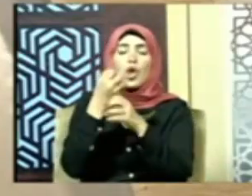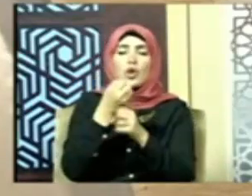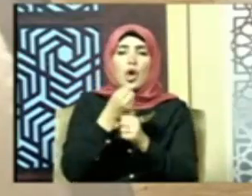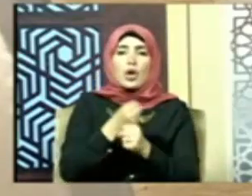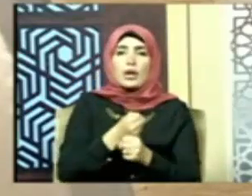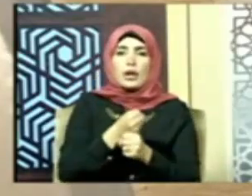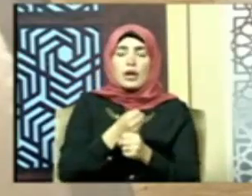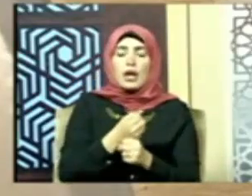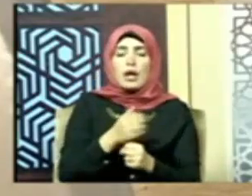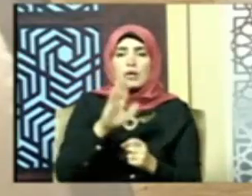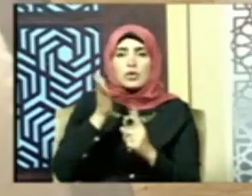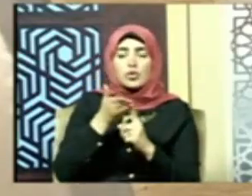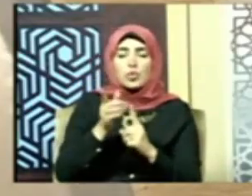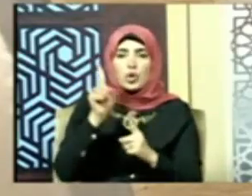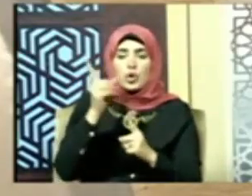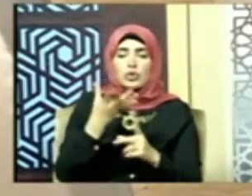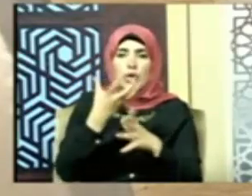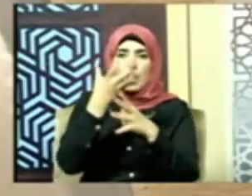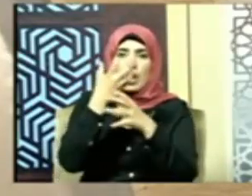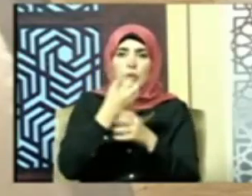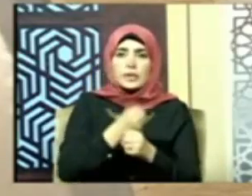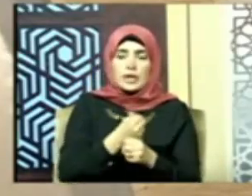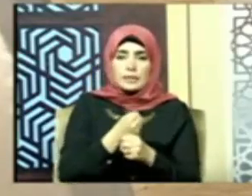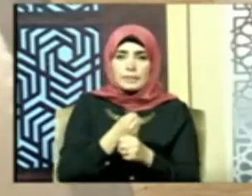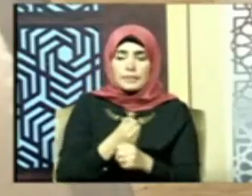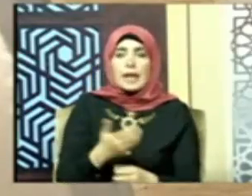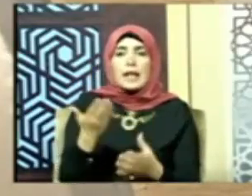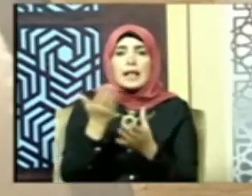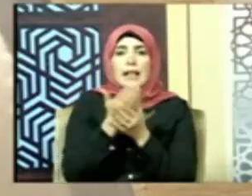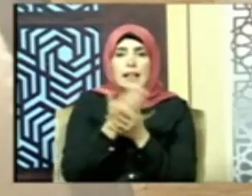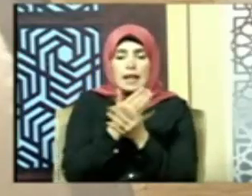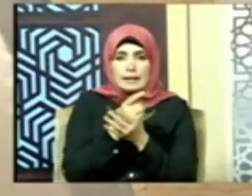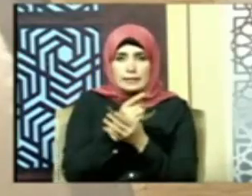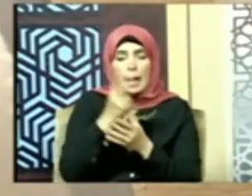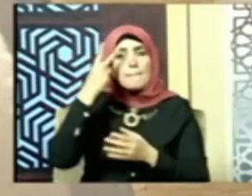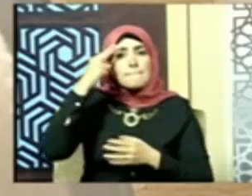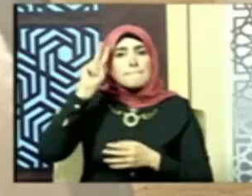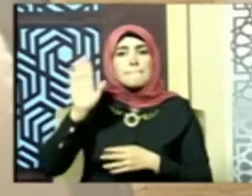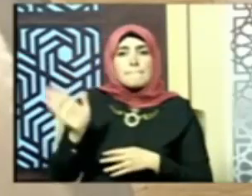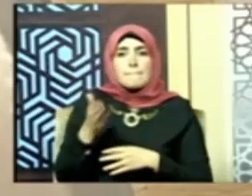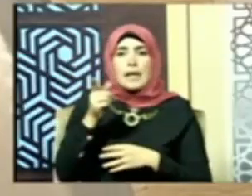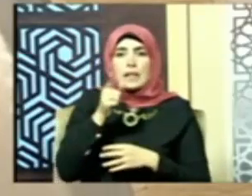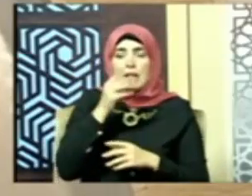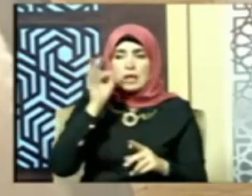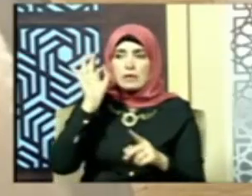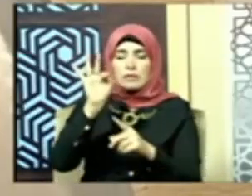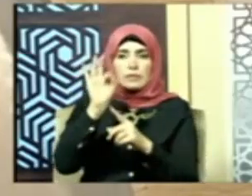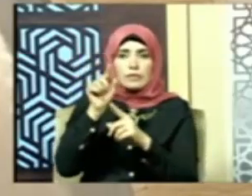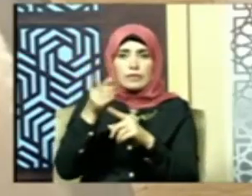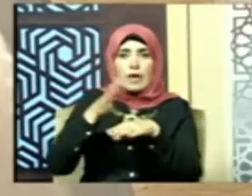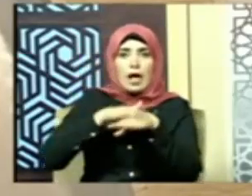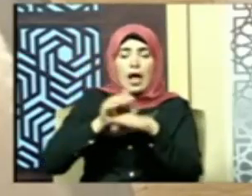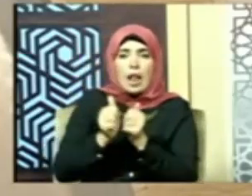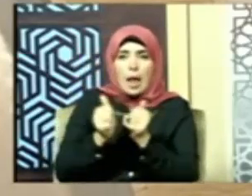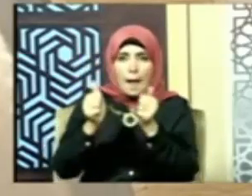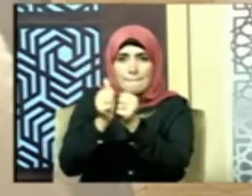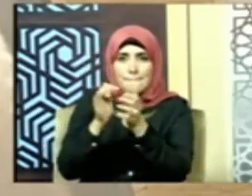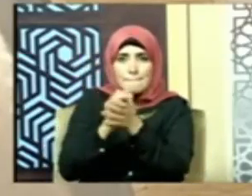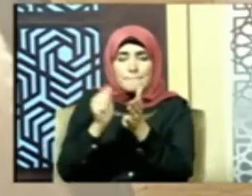صلى الله عليه وسلم، لأن من يتطاول على عرض بيت رسول